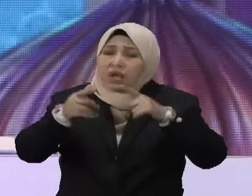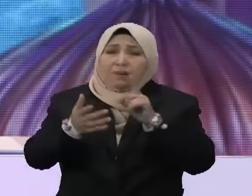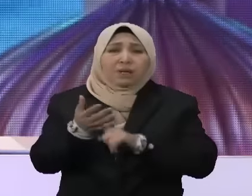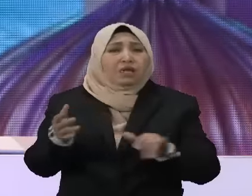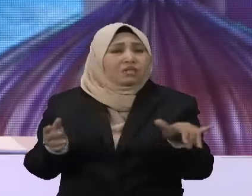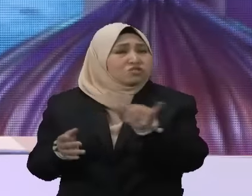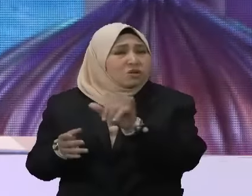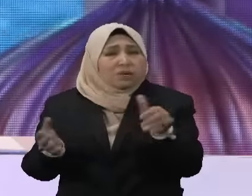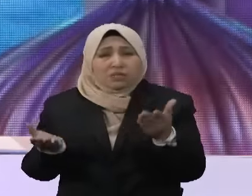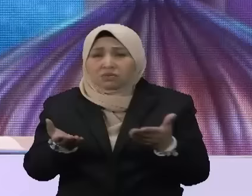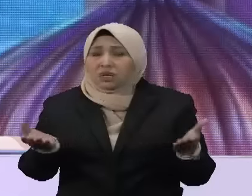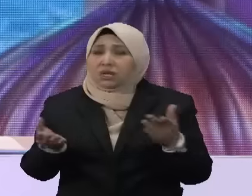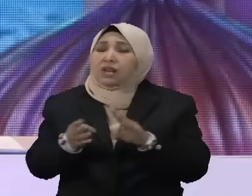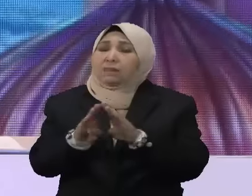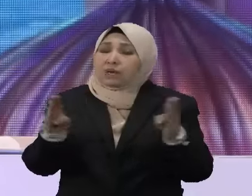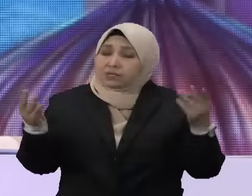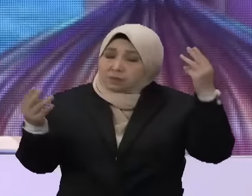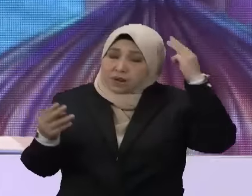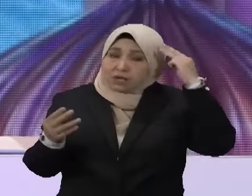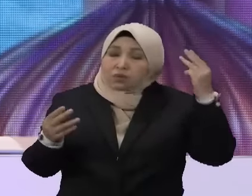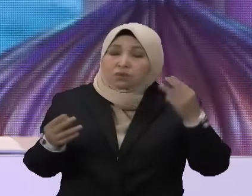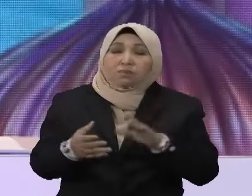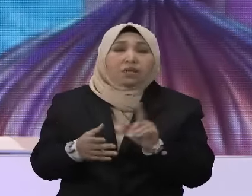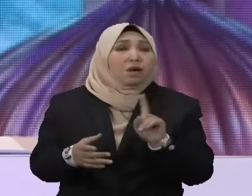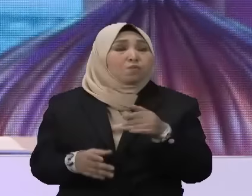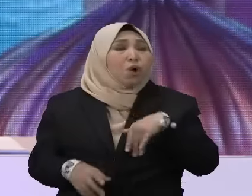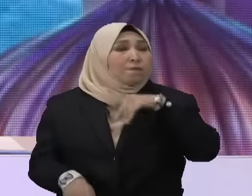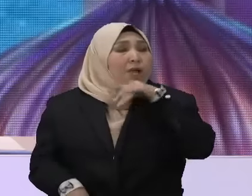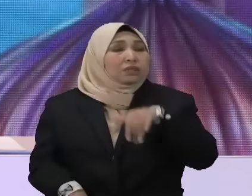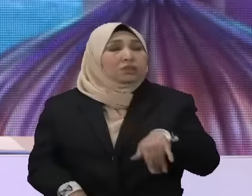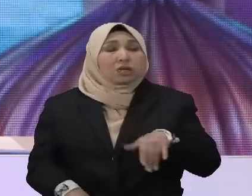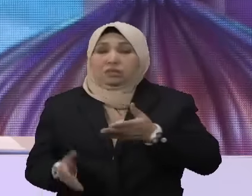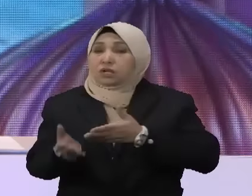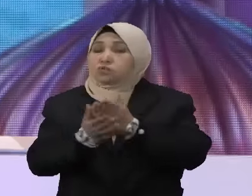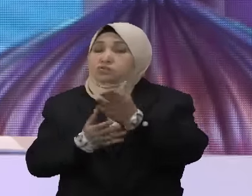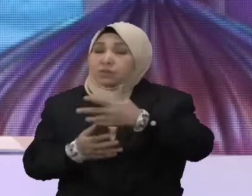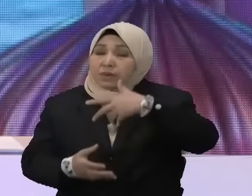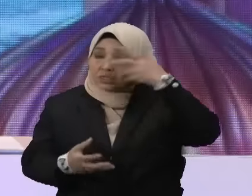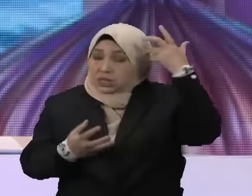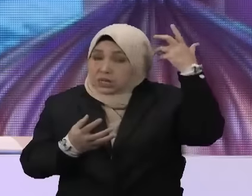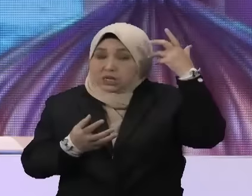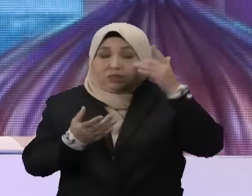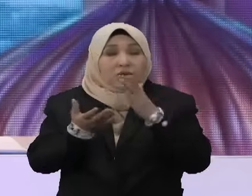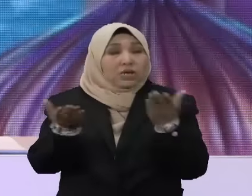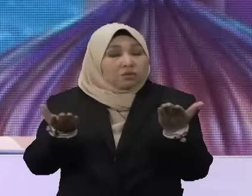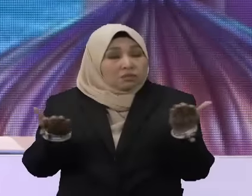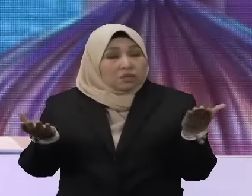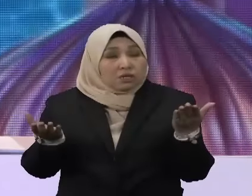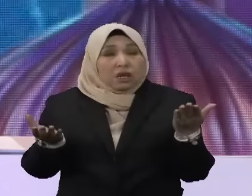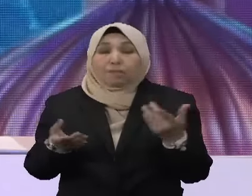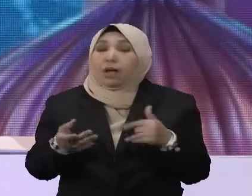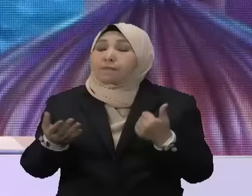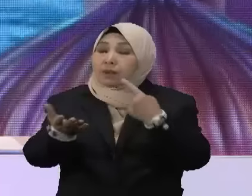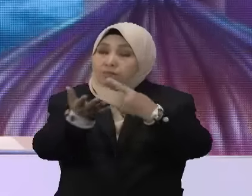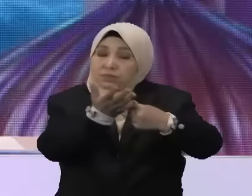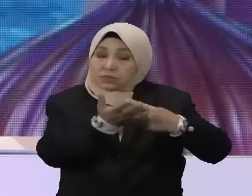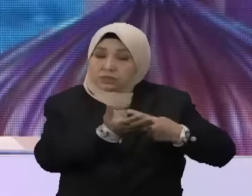sini? Yeah. Kalau dalam bahasa Melayu tadi, mana Muhammadnya? Terus-terus kepada singa. Okay, jadi di sini para ulama